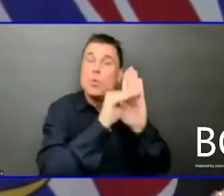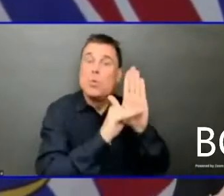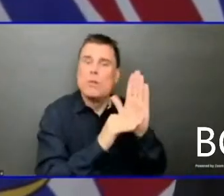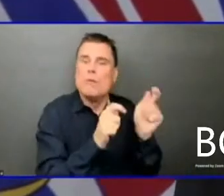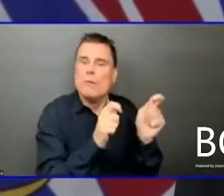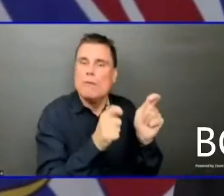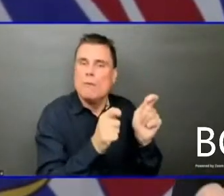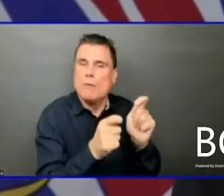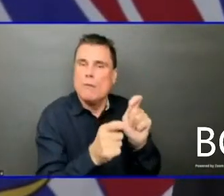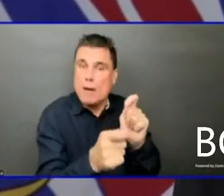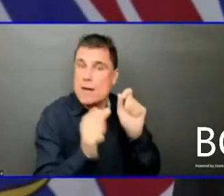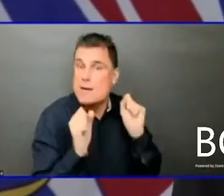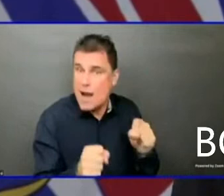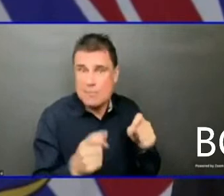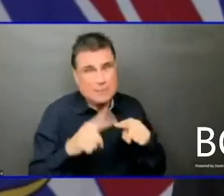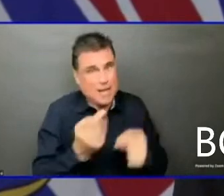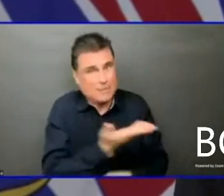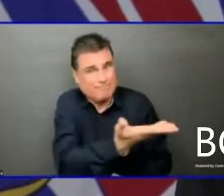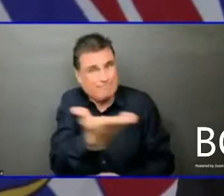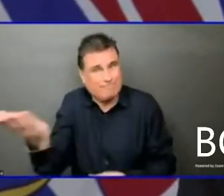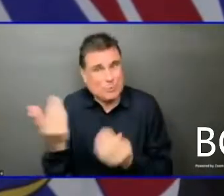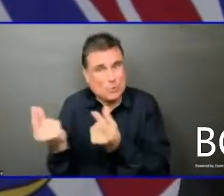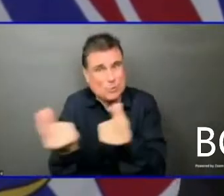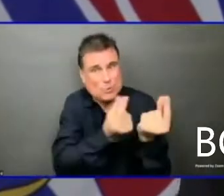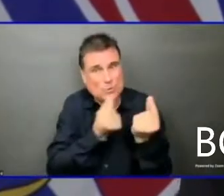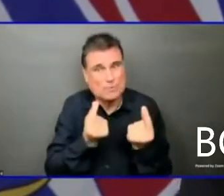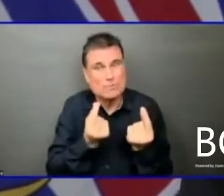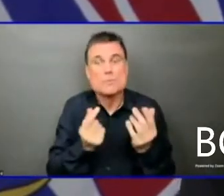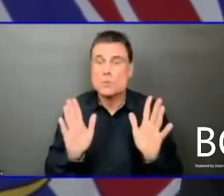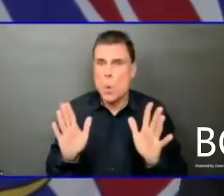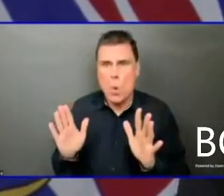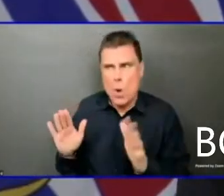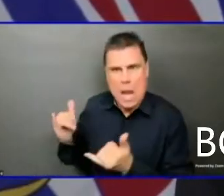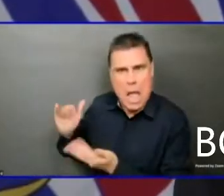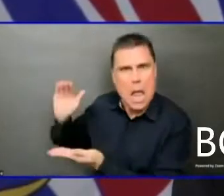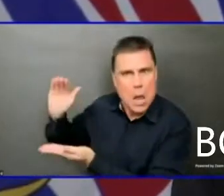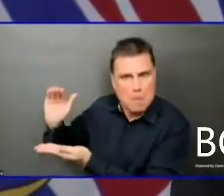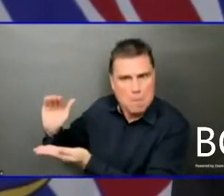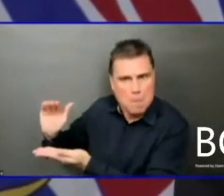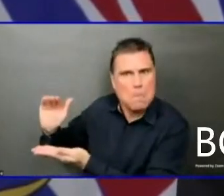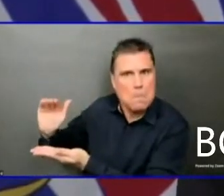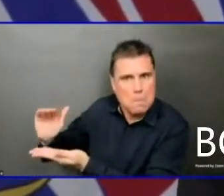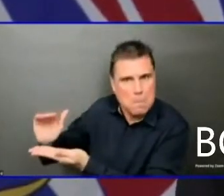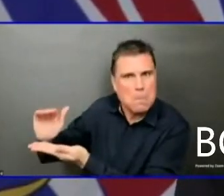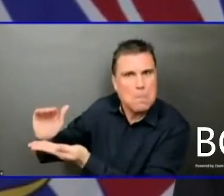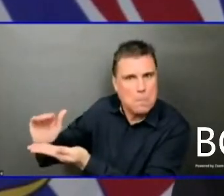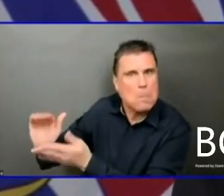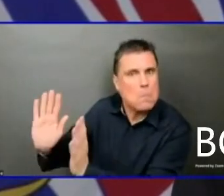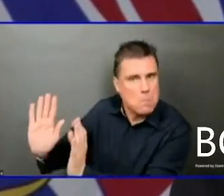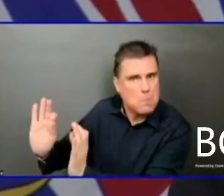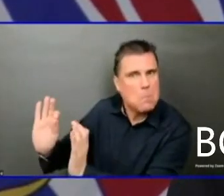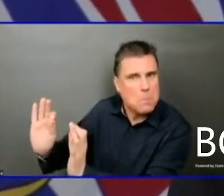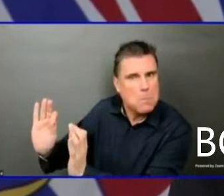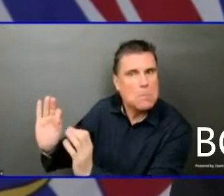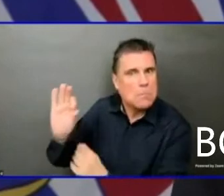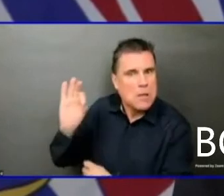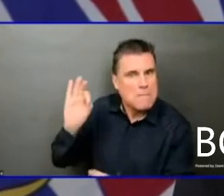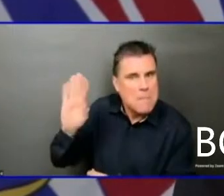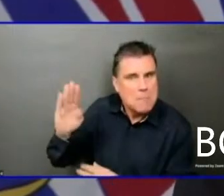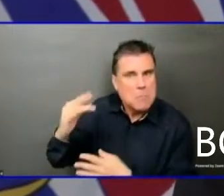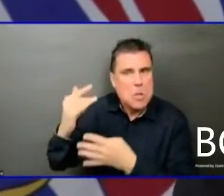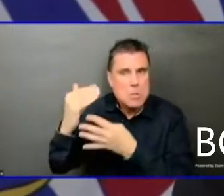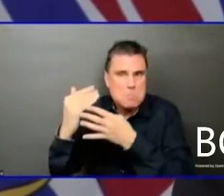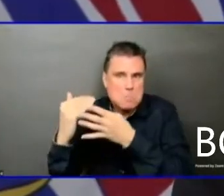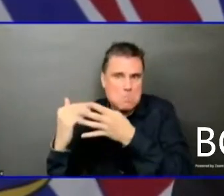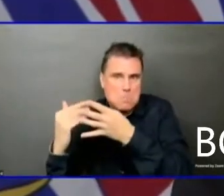planning for the 能够 return 持 of 续下 activities 去 at the end of this month. 那么我们也 Looking 是对 ahead, 自己 we are 的 working 行 and 为 continue 能 to 够做一 work 个好 with 的计 VIA 划 Sport,